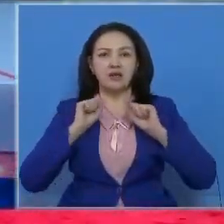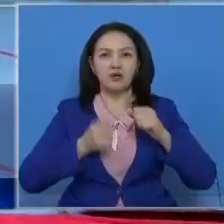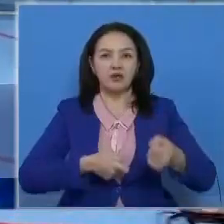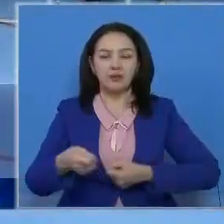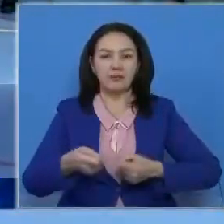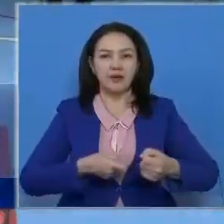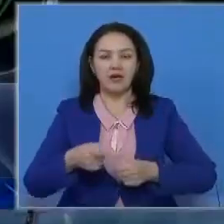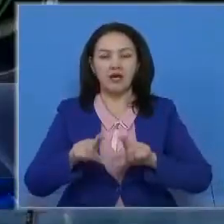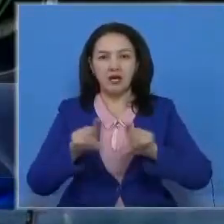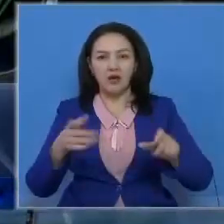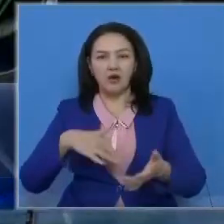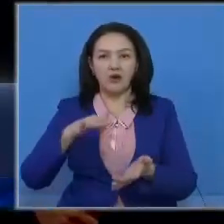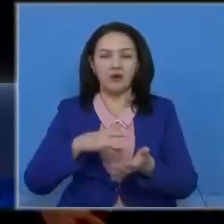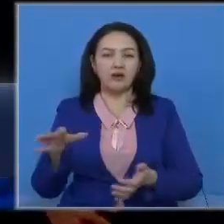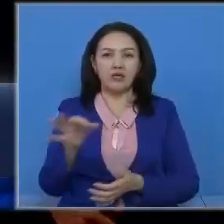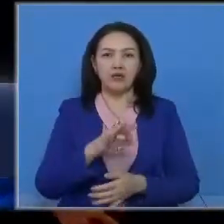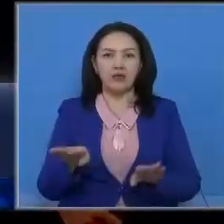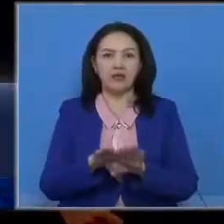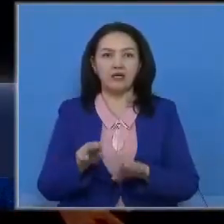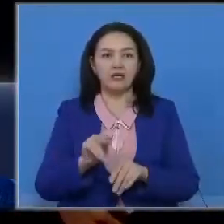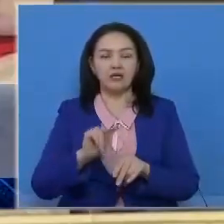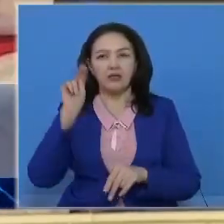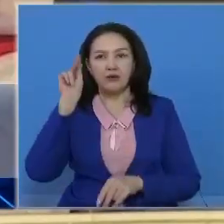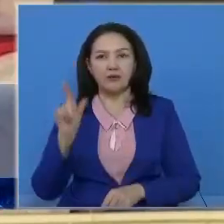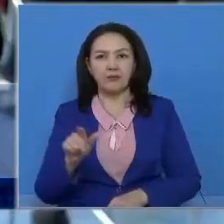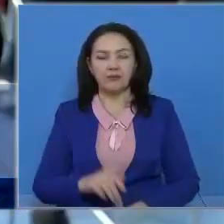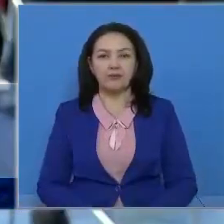руководители спортивных школ города и области, а также их воспитанники.